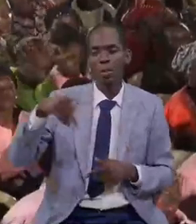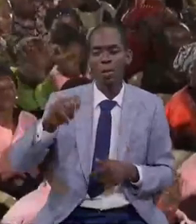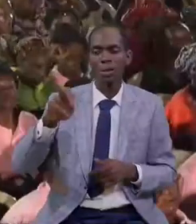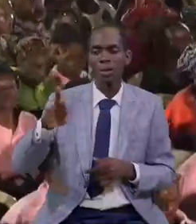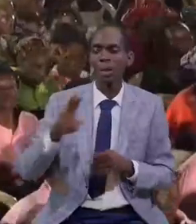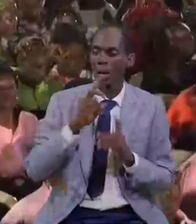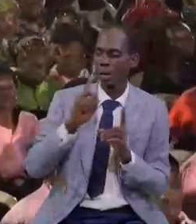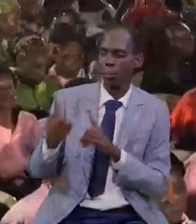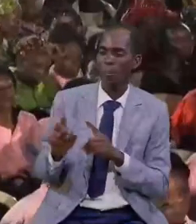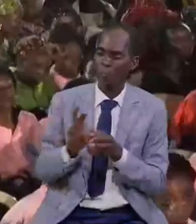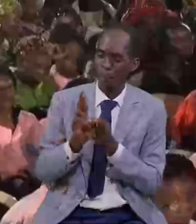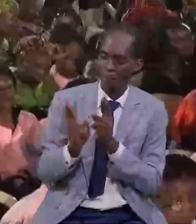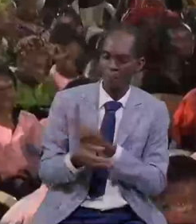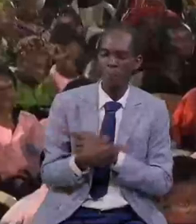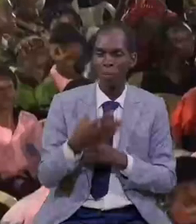dit